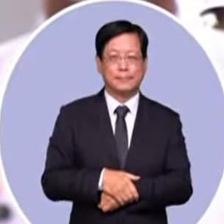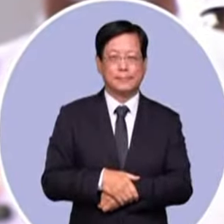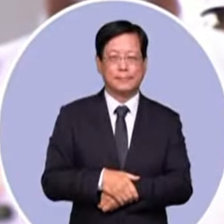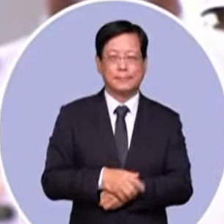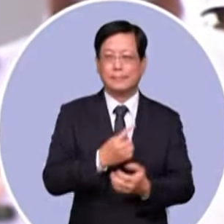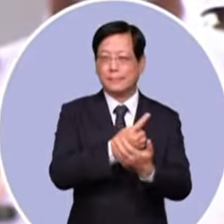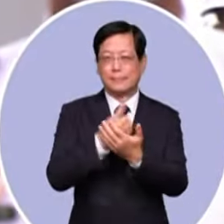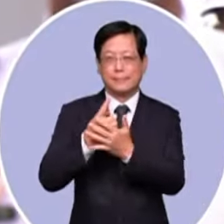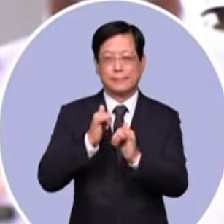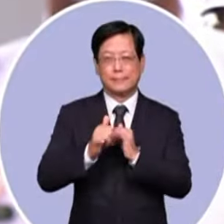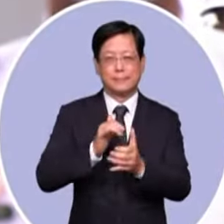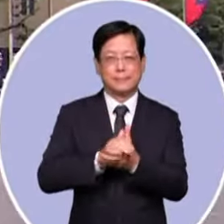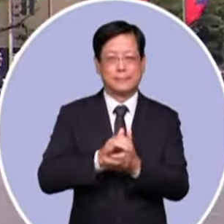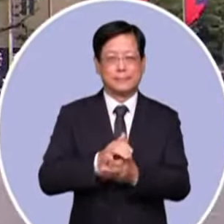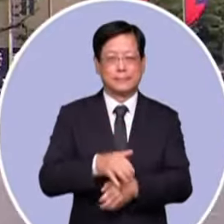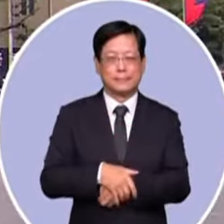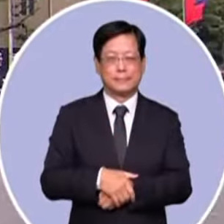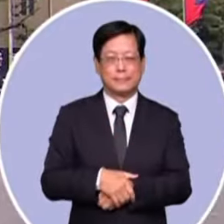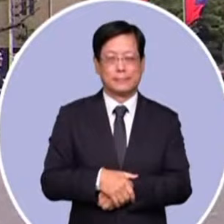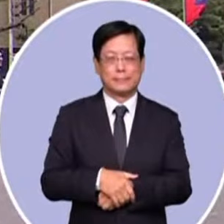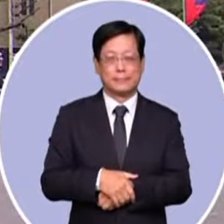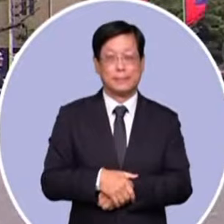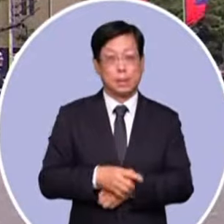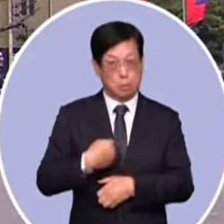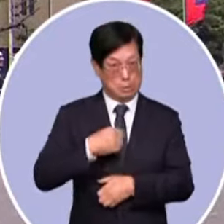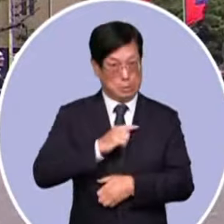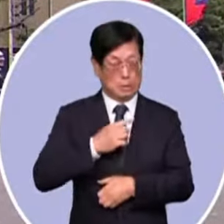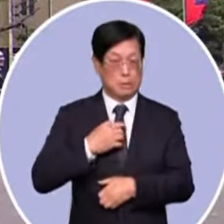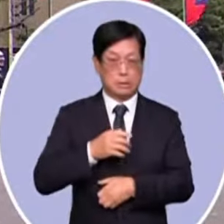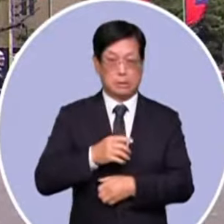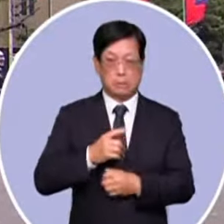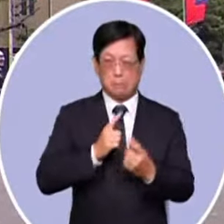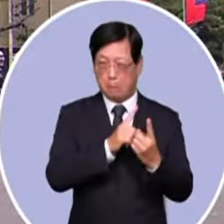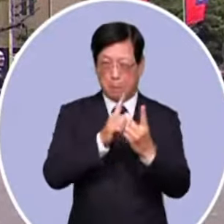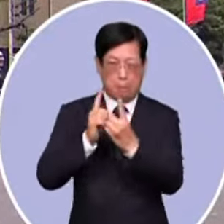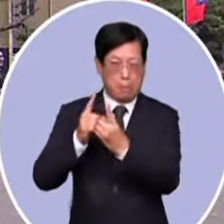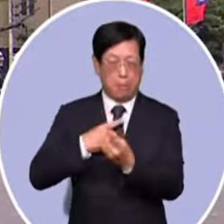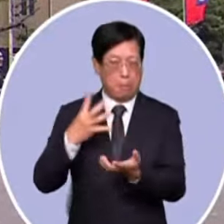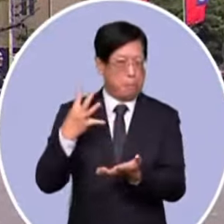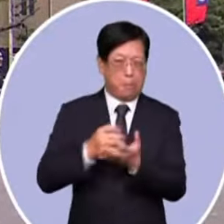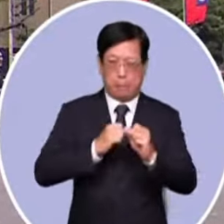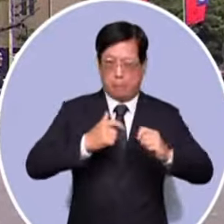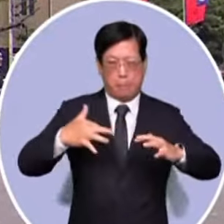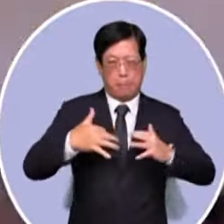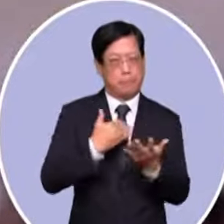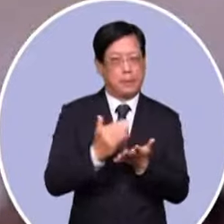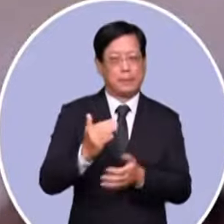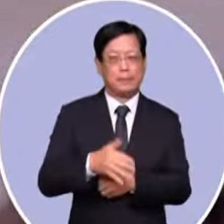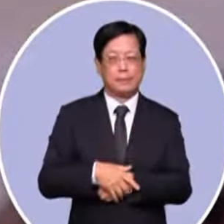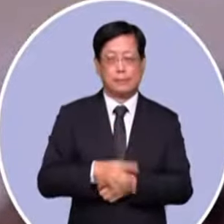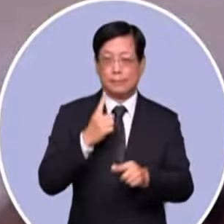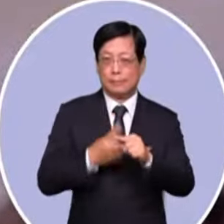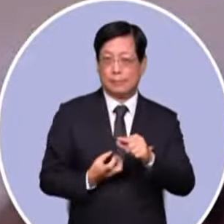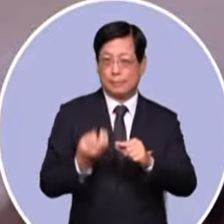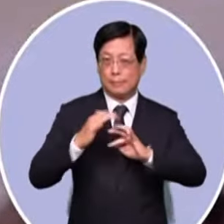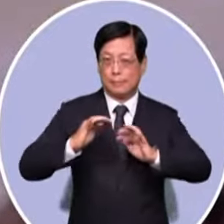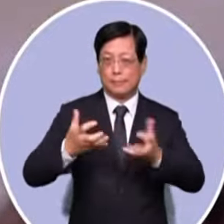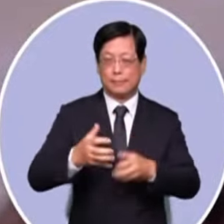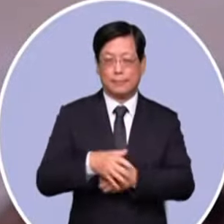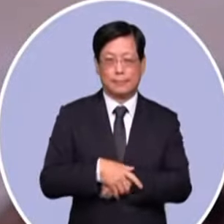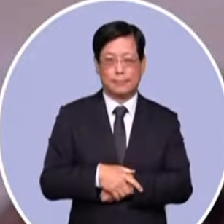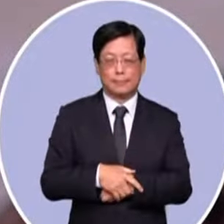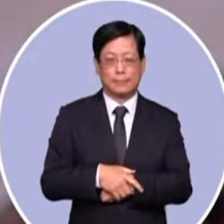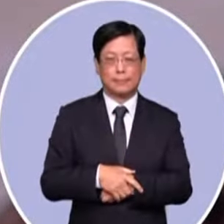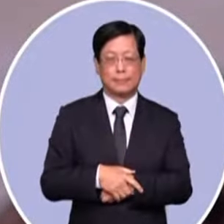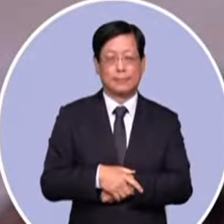各位国人同胞，我们度过了一次又一次的挑战，中华民国